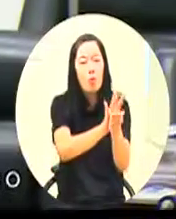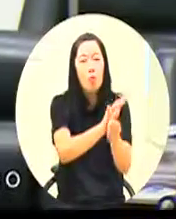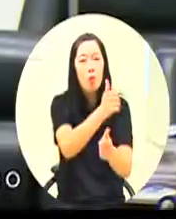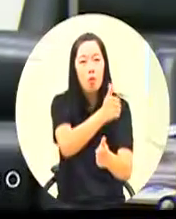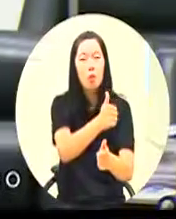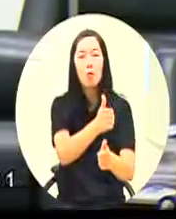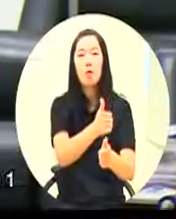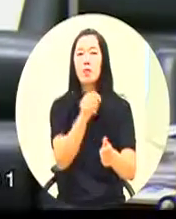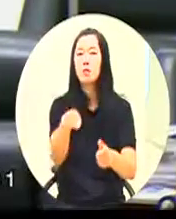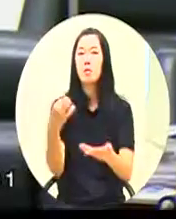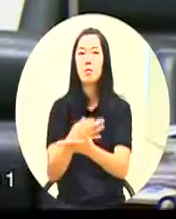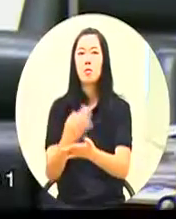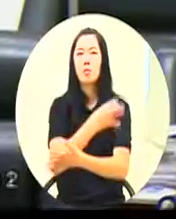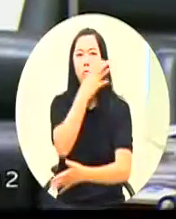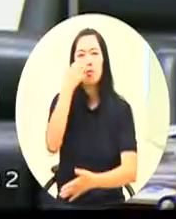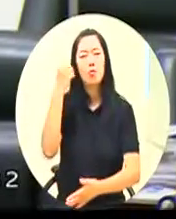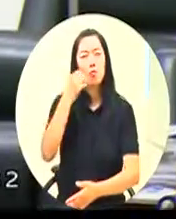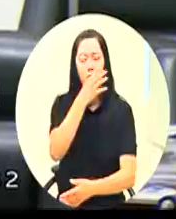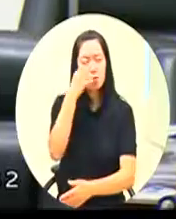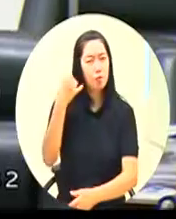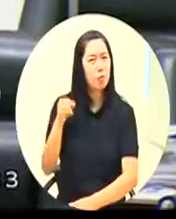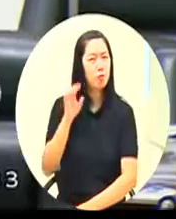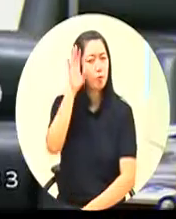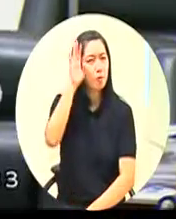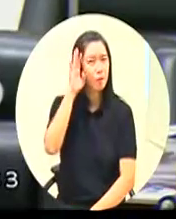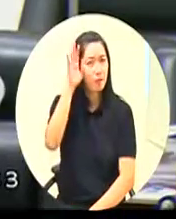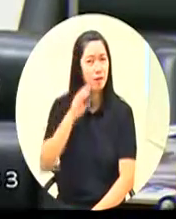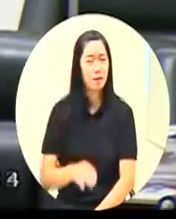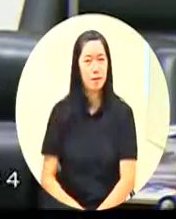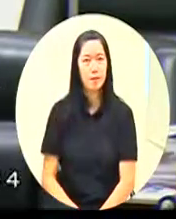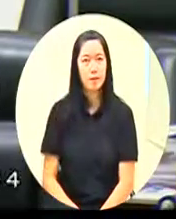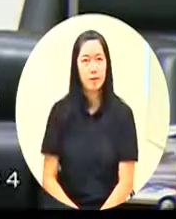够，而且是敷衍了事，啊，